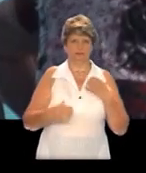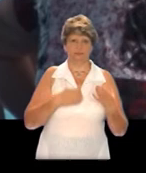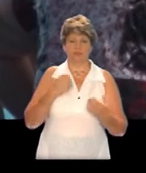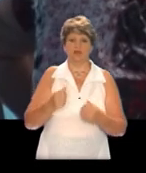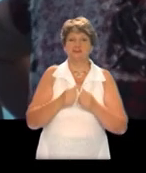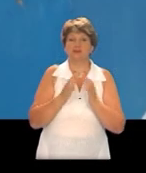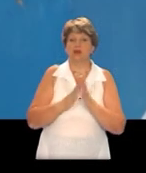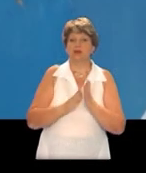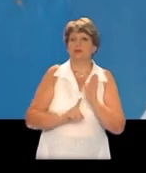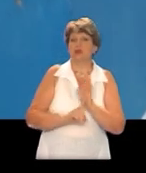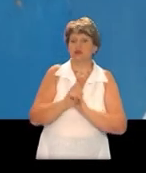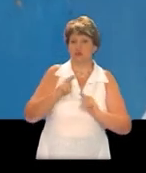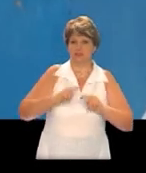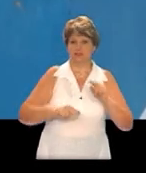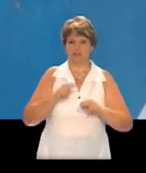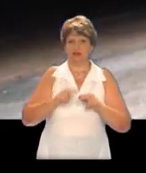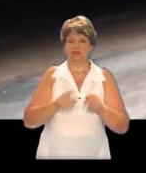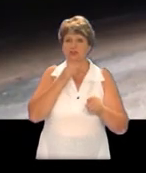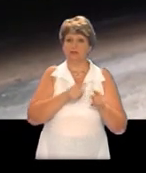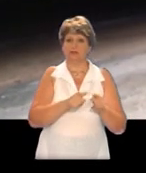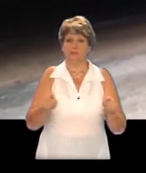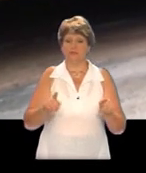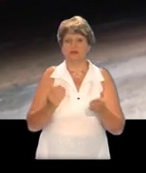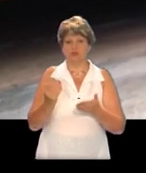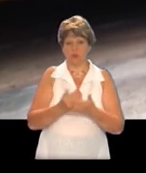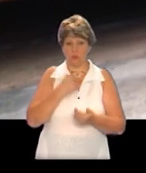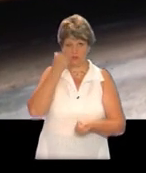чи взагалі розпочнеться навчальний процес у цих стінах із початком нового навчального року.